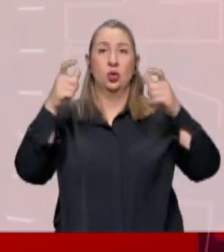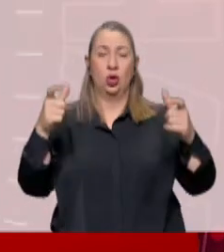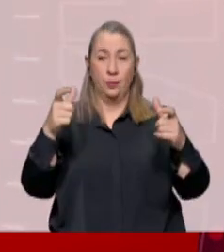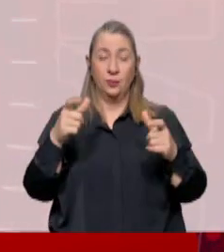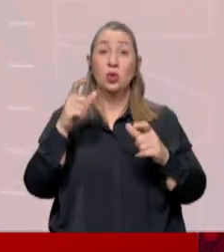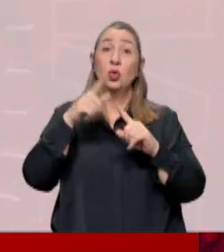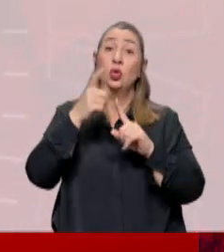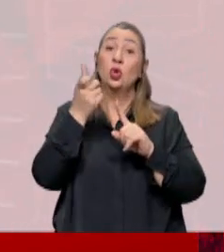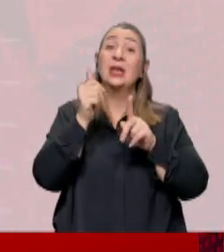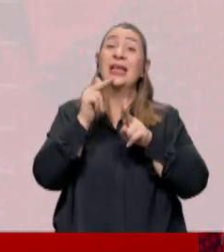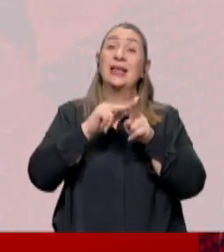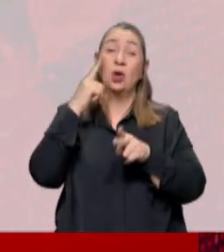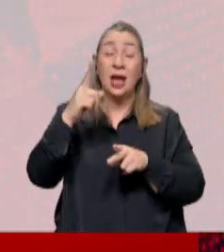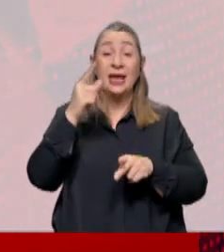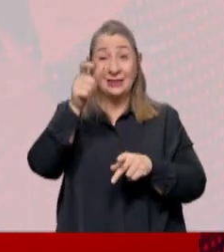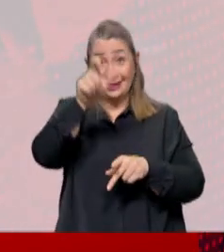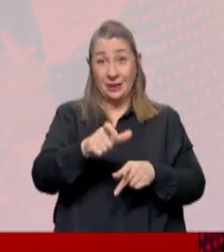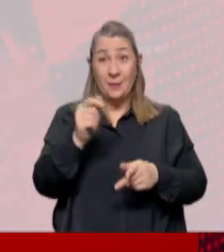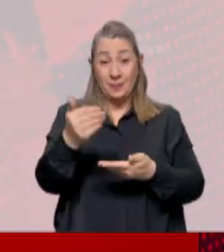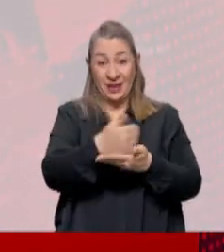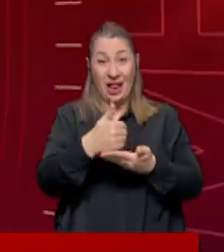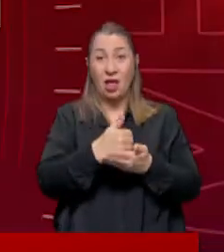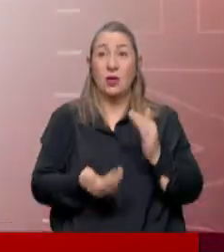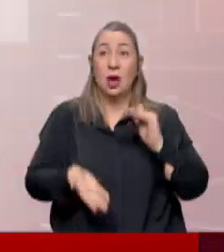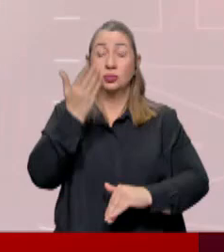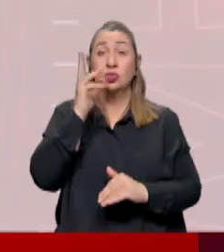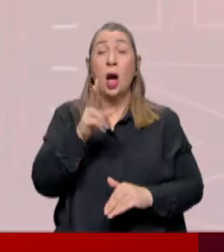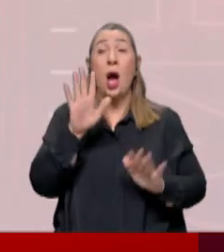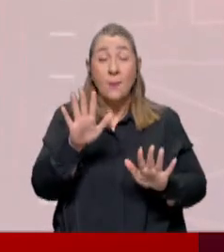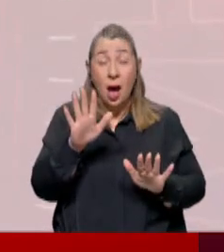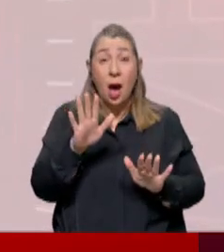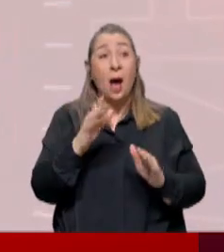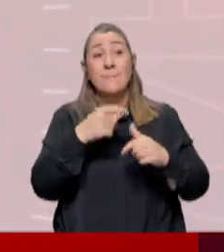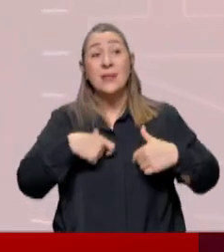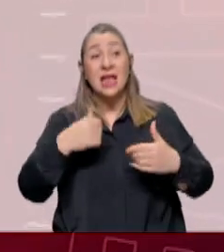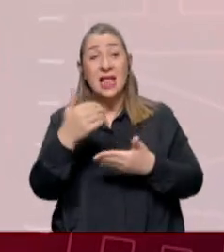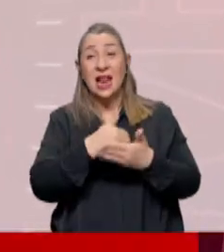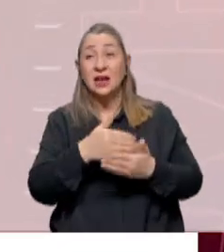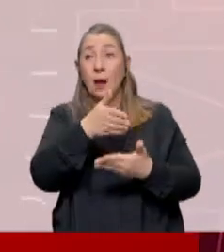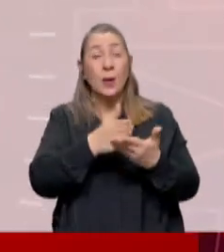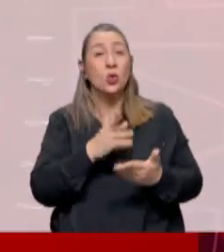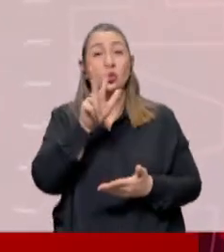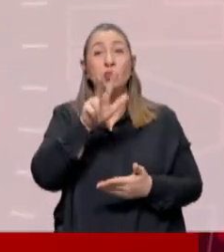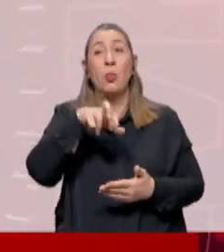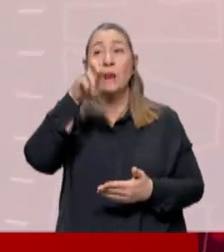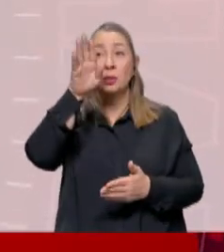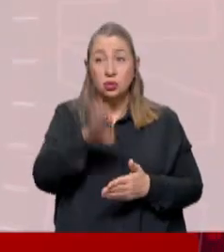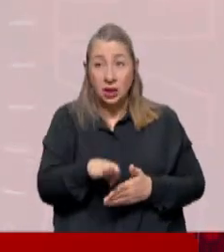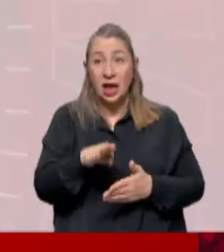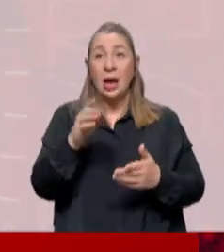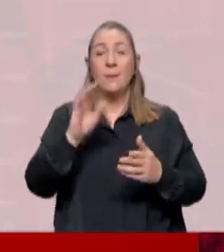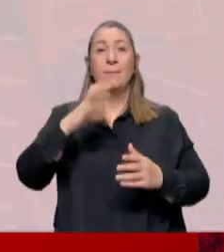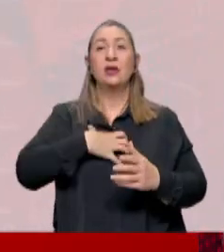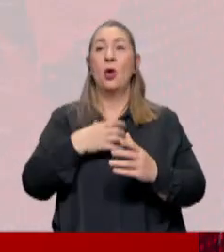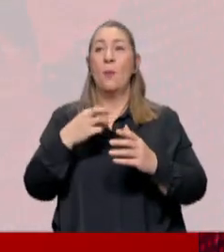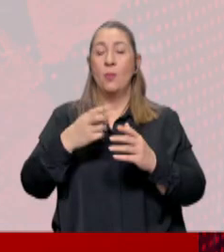büyüdü TÜİK'e göre. Kişi başı milli gelirde artmış gözüküyor. Ancak çalışanın milli gelirden aldığı pay 3 puan azalırken işverenin